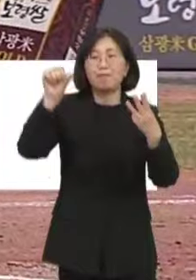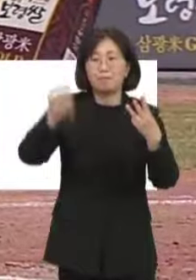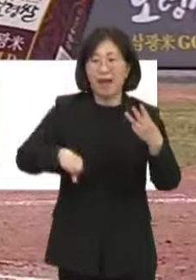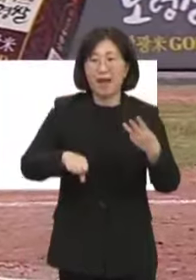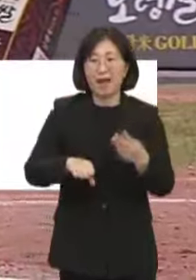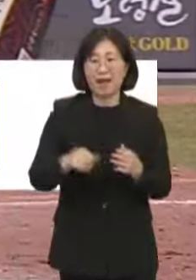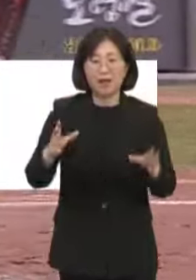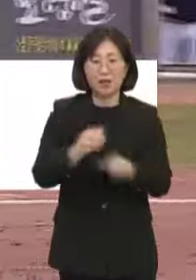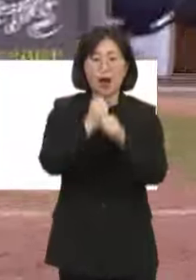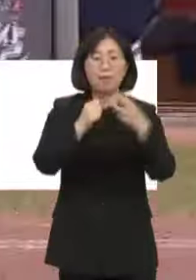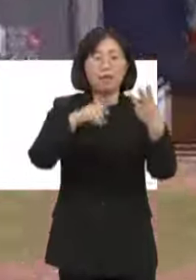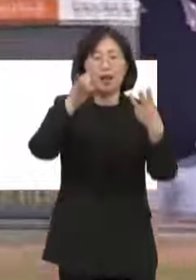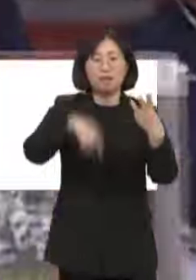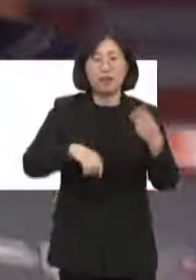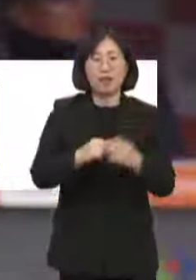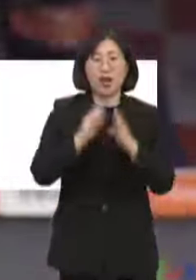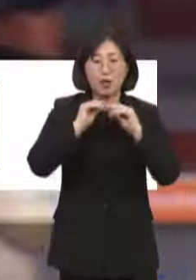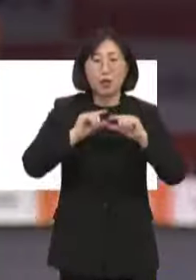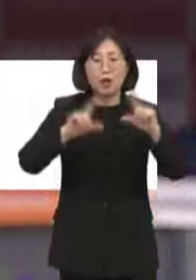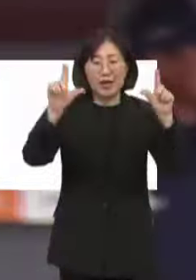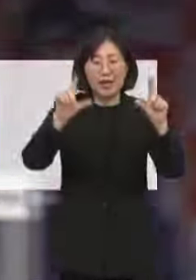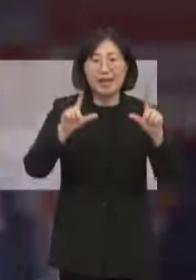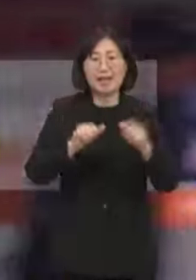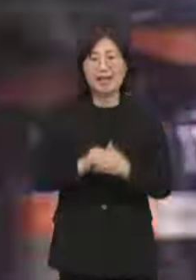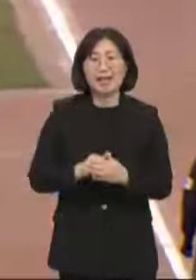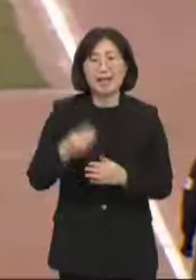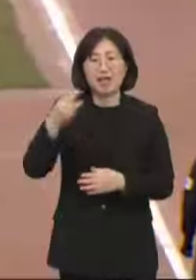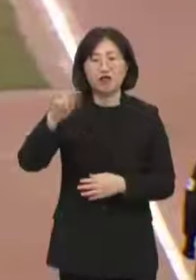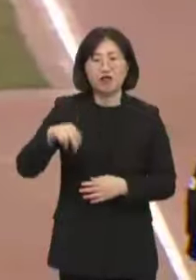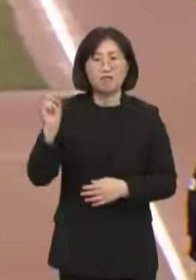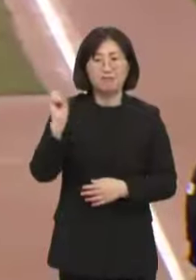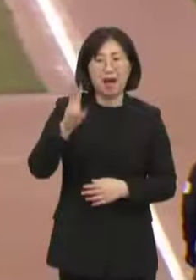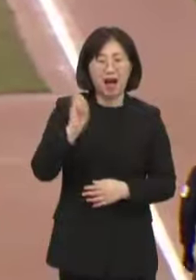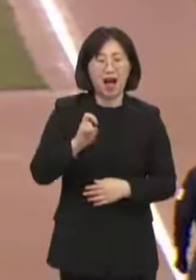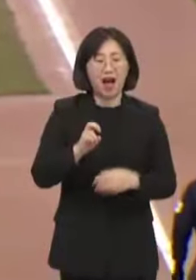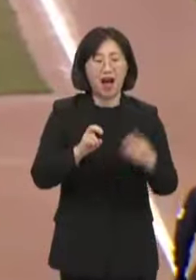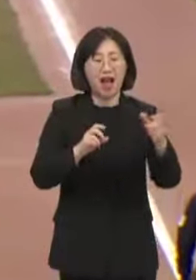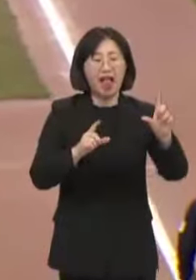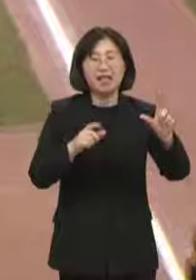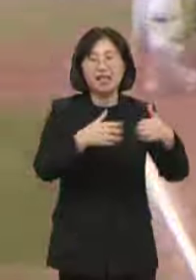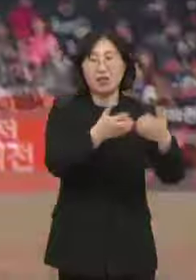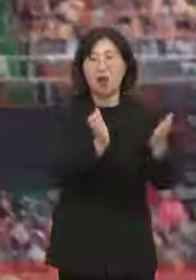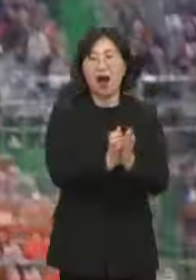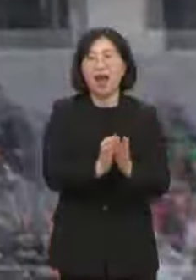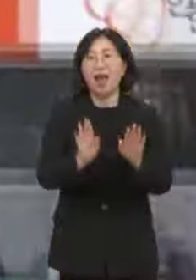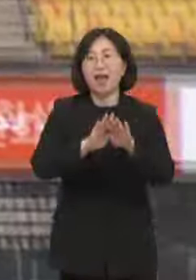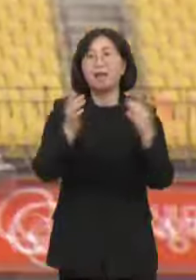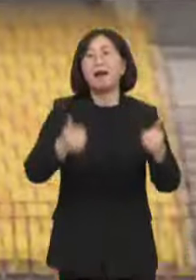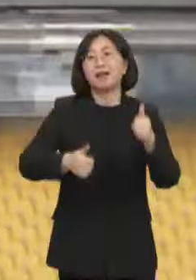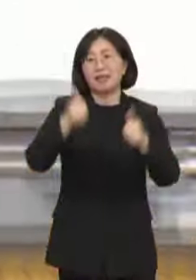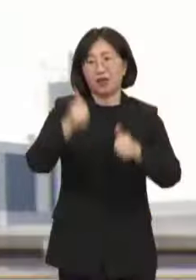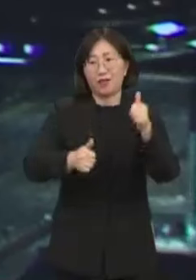한화는 오는 토요일 돌아온 에이스 류현진을 앞세워 LG와의 개막전 승리를 노립니다.